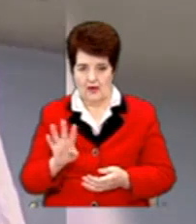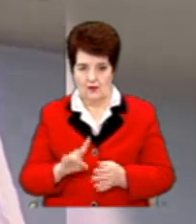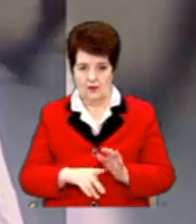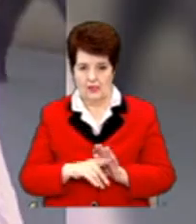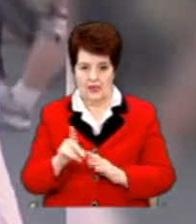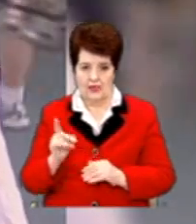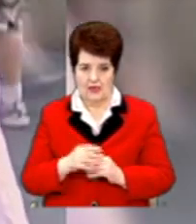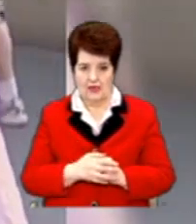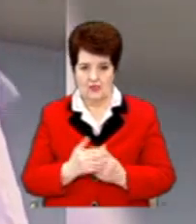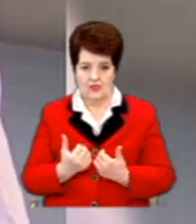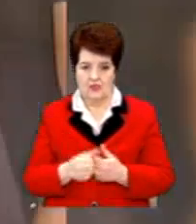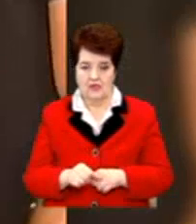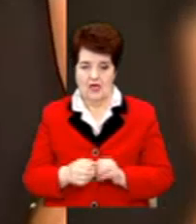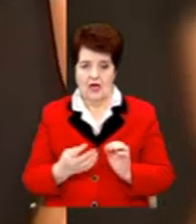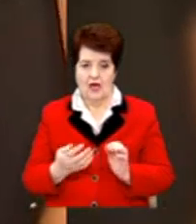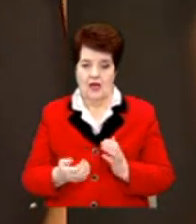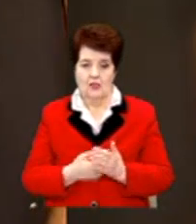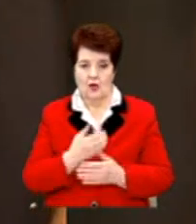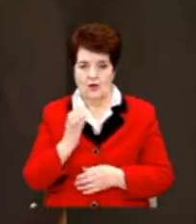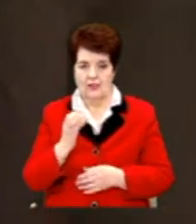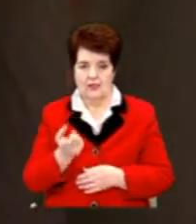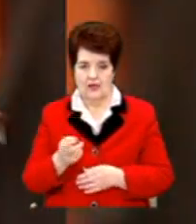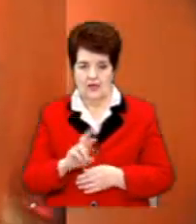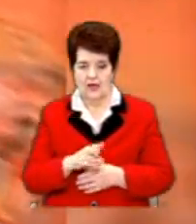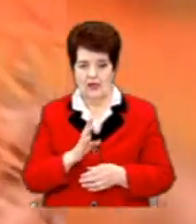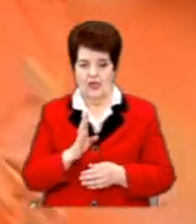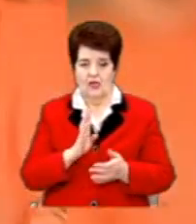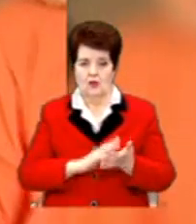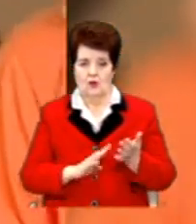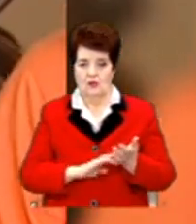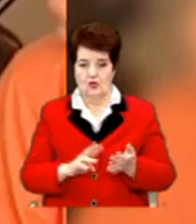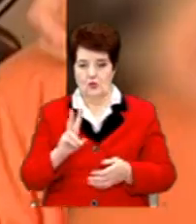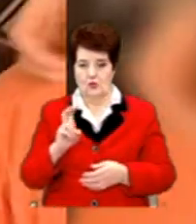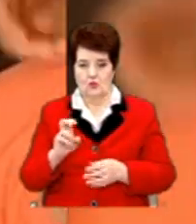începe filmările la noua serie Beverly Hills 90-210.